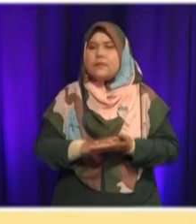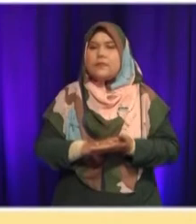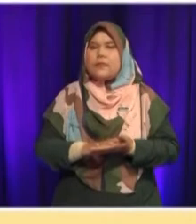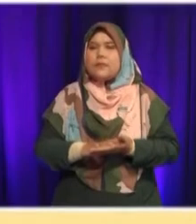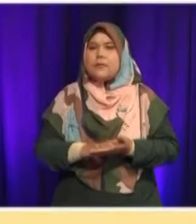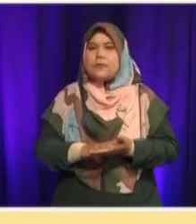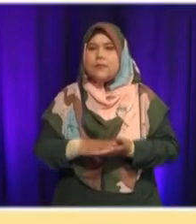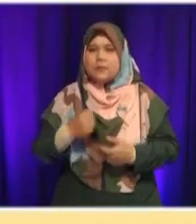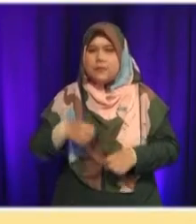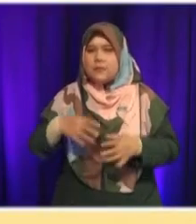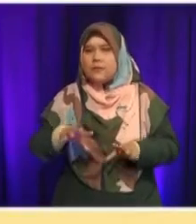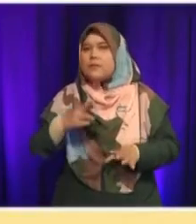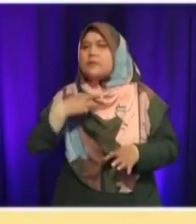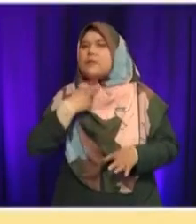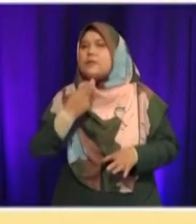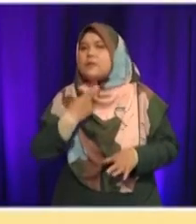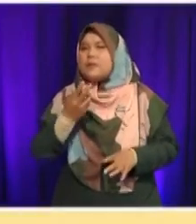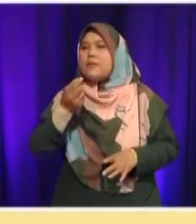murid Rasul